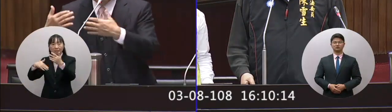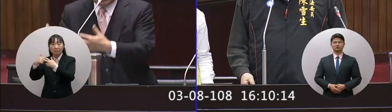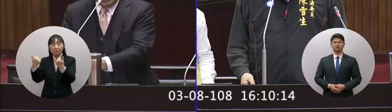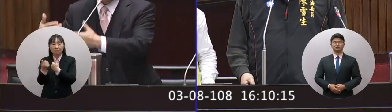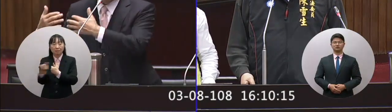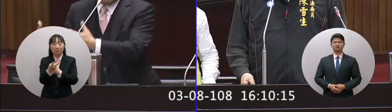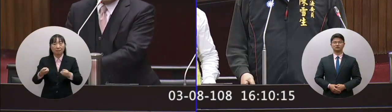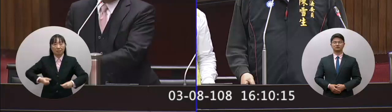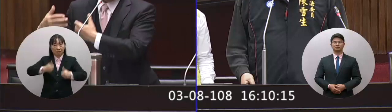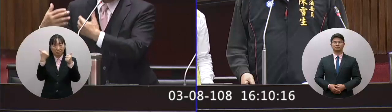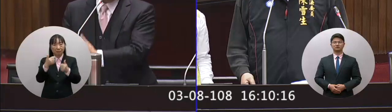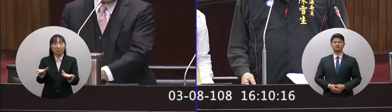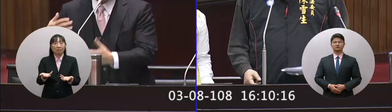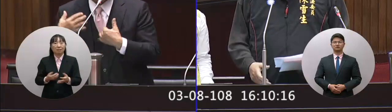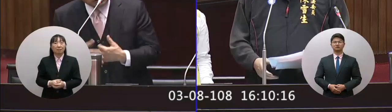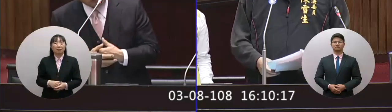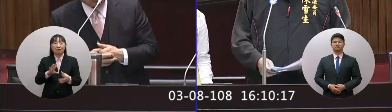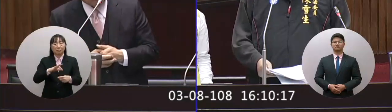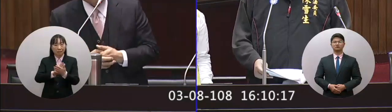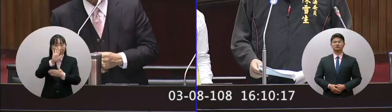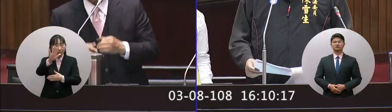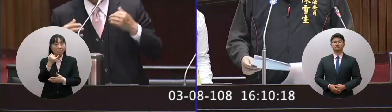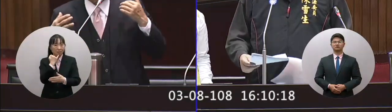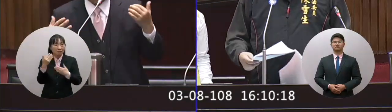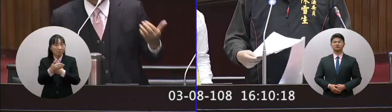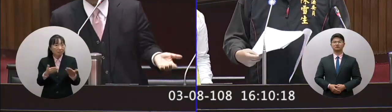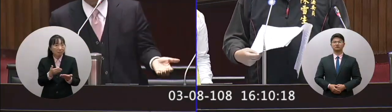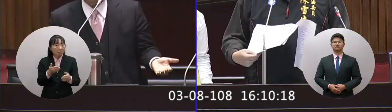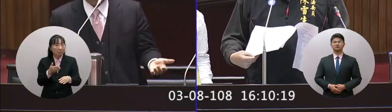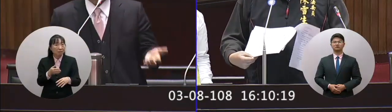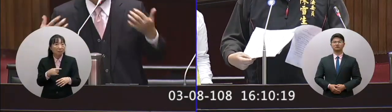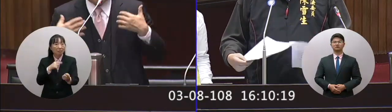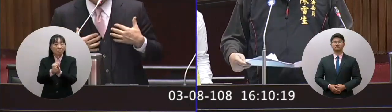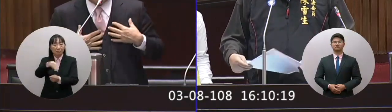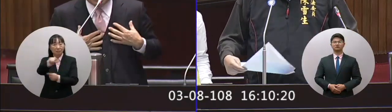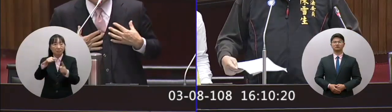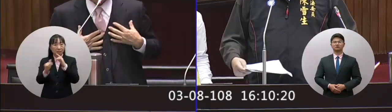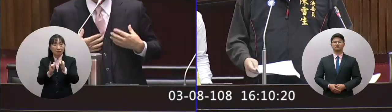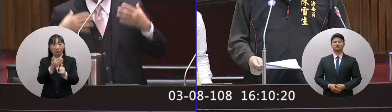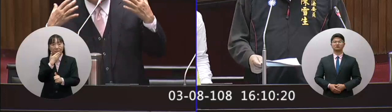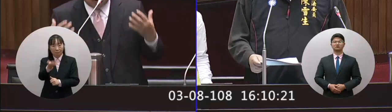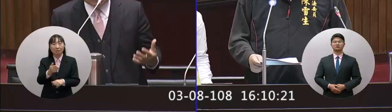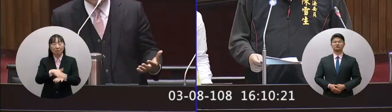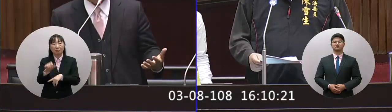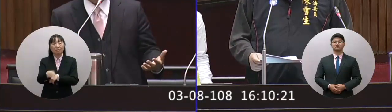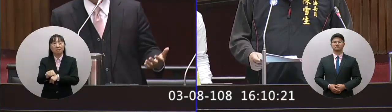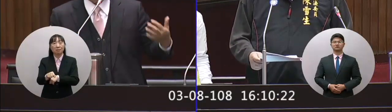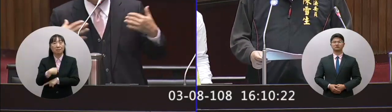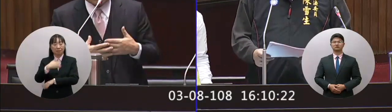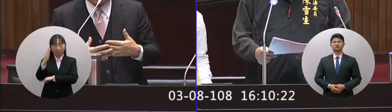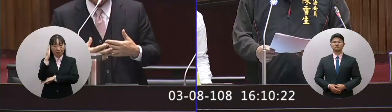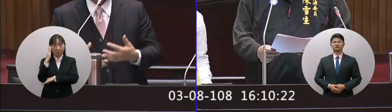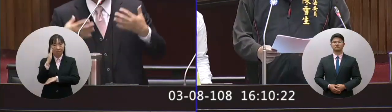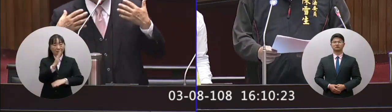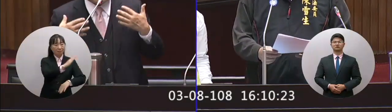以未来如果还有其他可通，只要对人民有益，我们都很愿意由政府